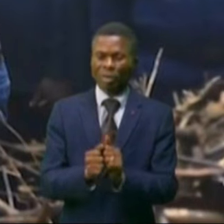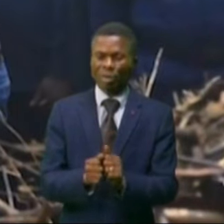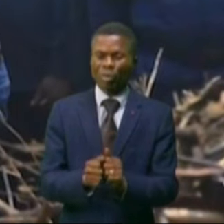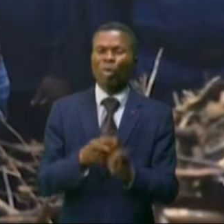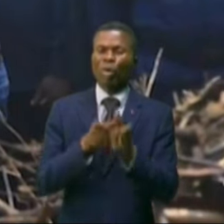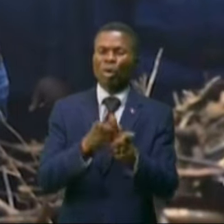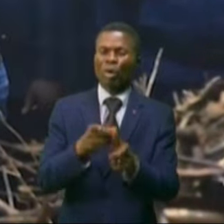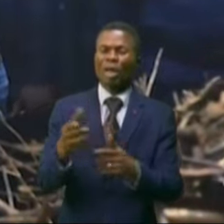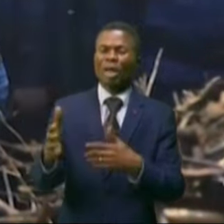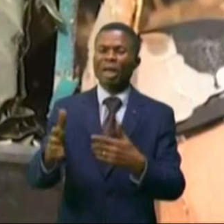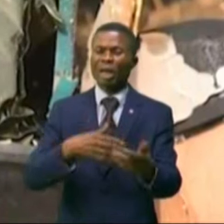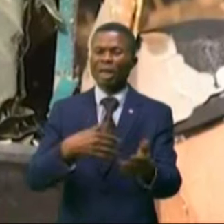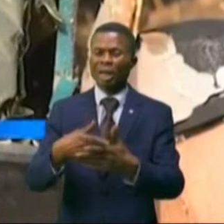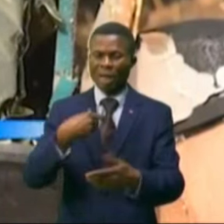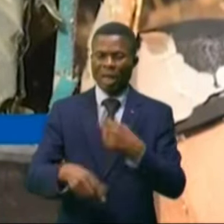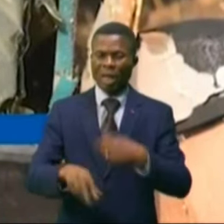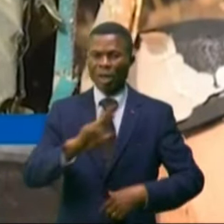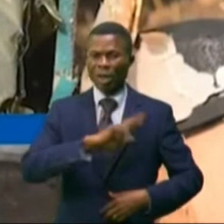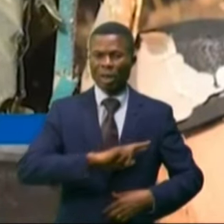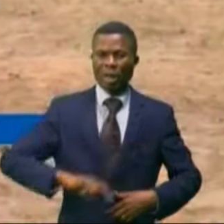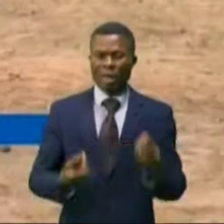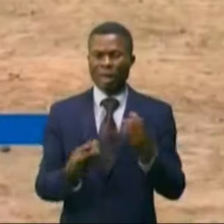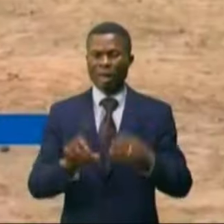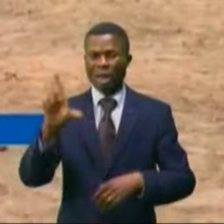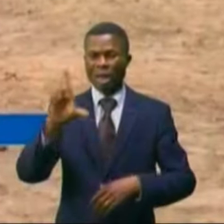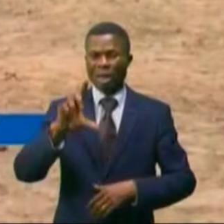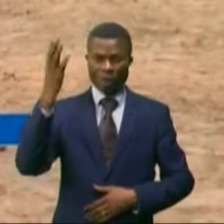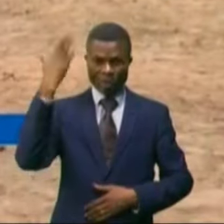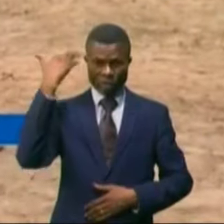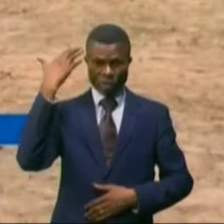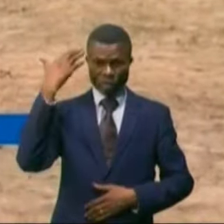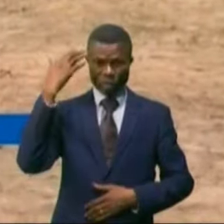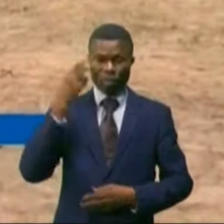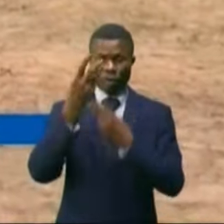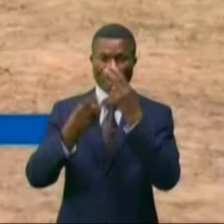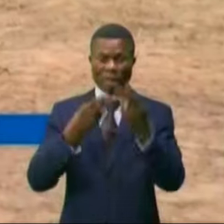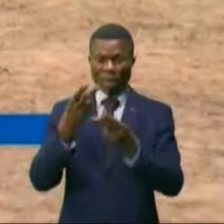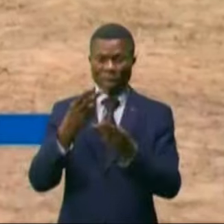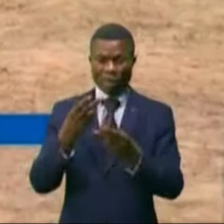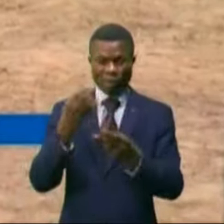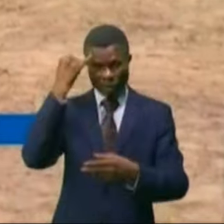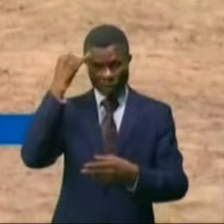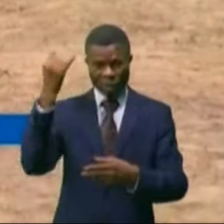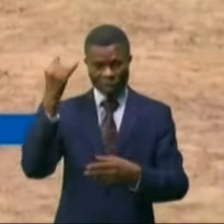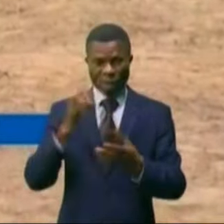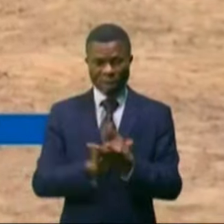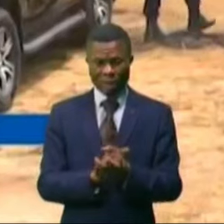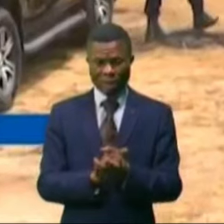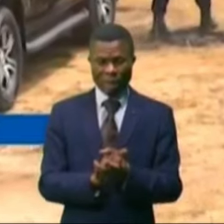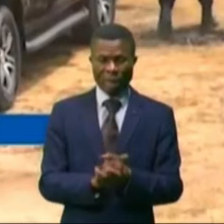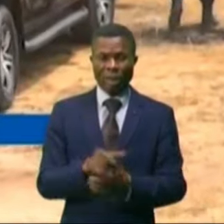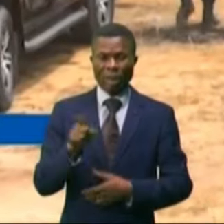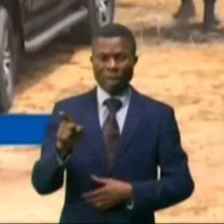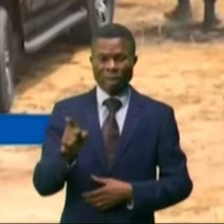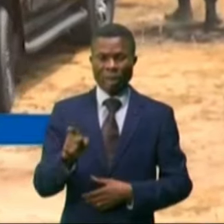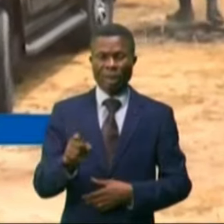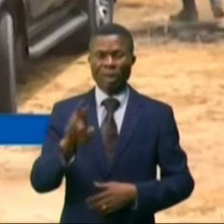ont débuté en RDC le lundi dernier par une visite guidée du serveur central marqué en